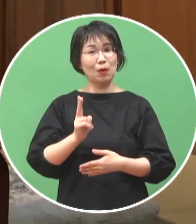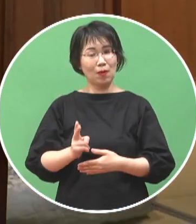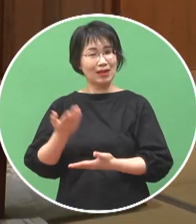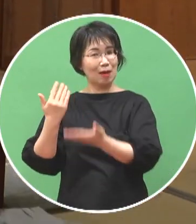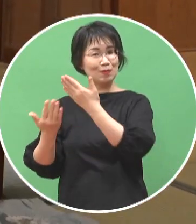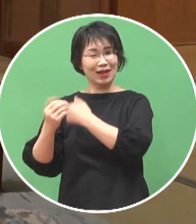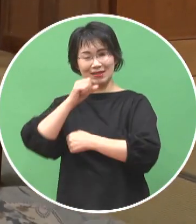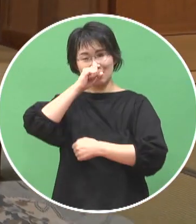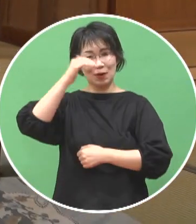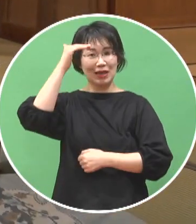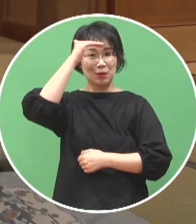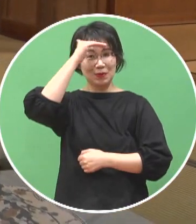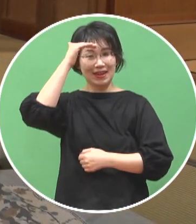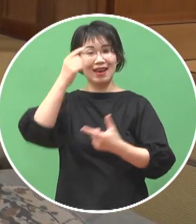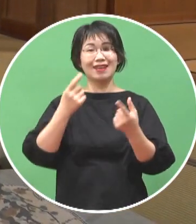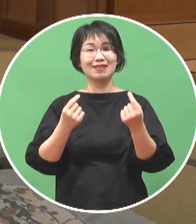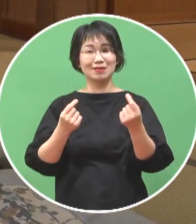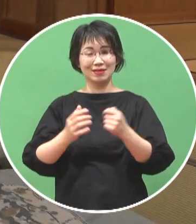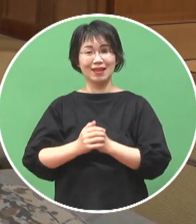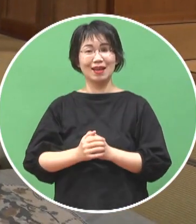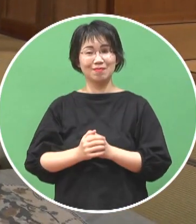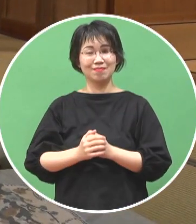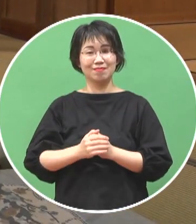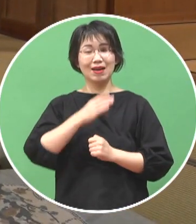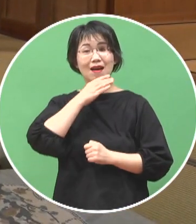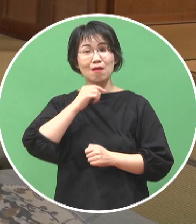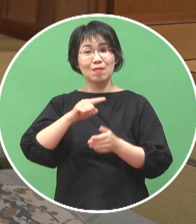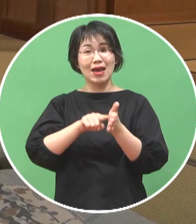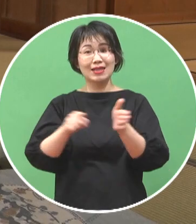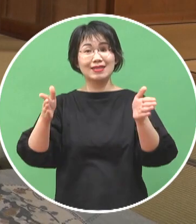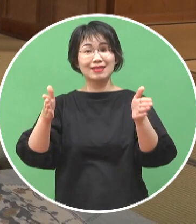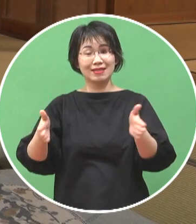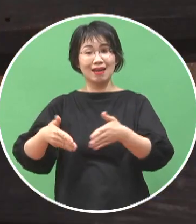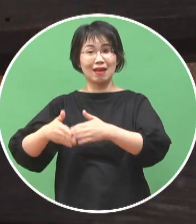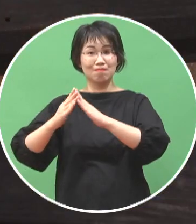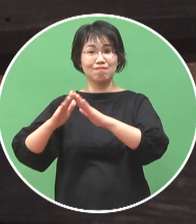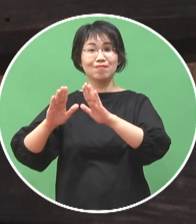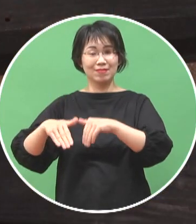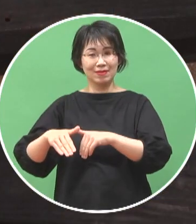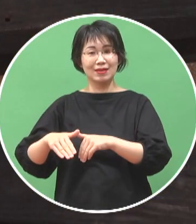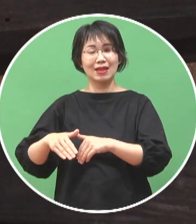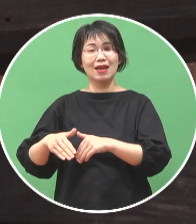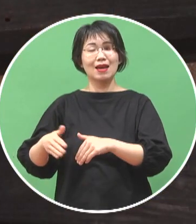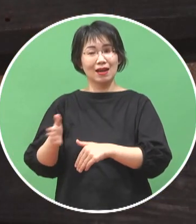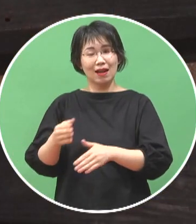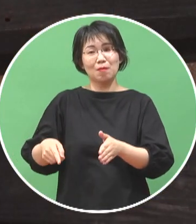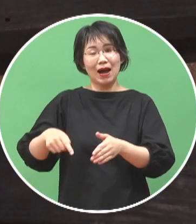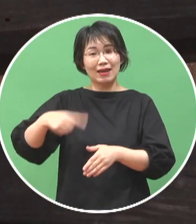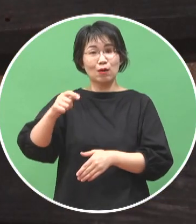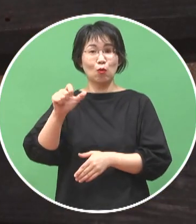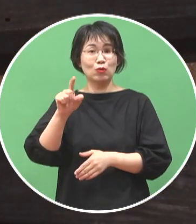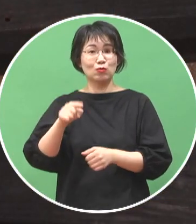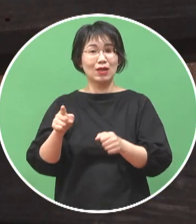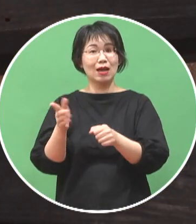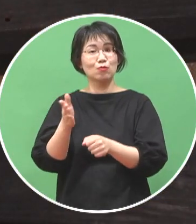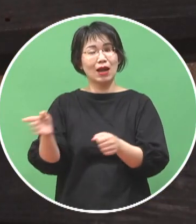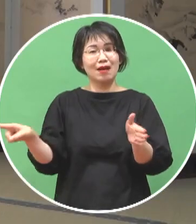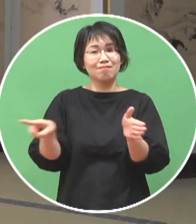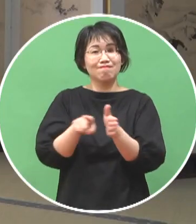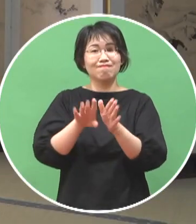いい風景って感じですね。 明治時代に建てられた150年ぐらい経つ家です